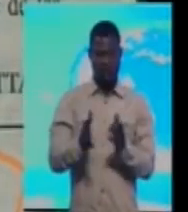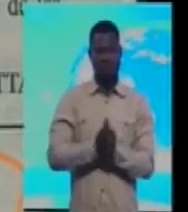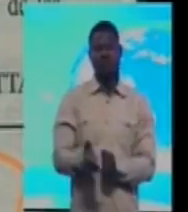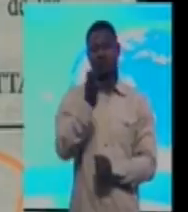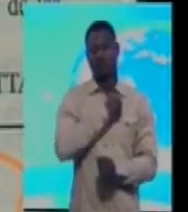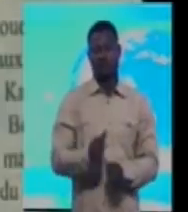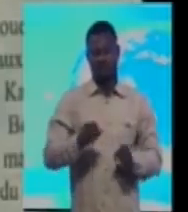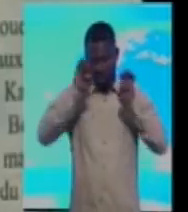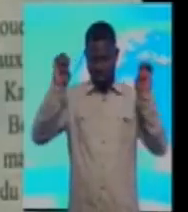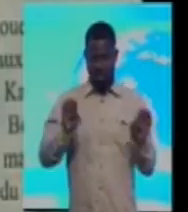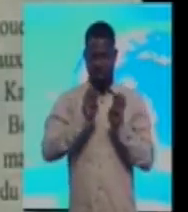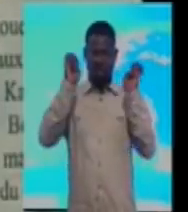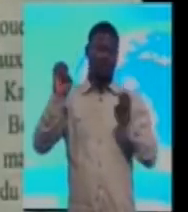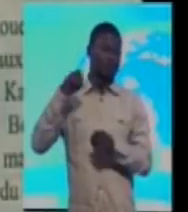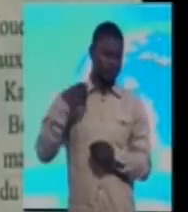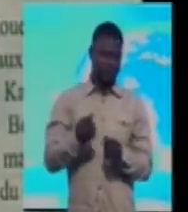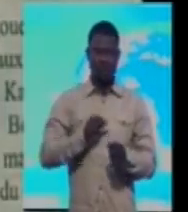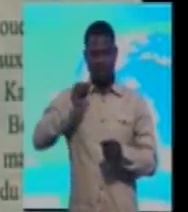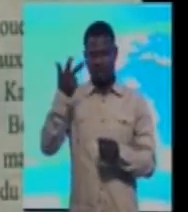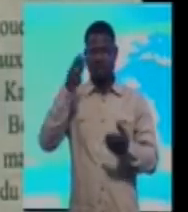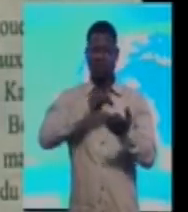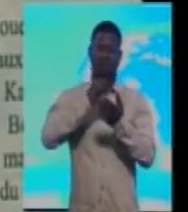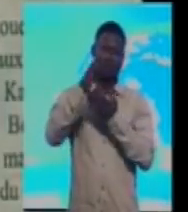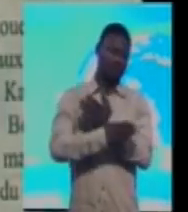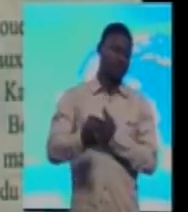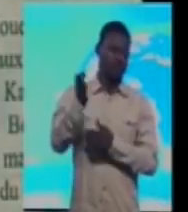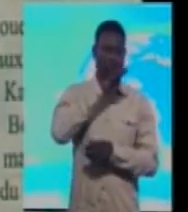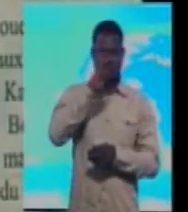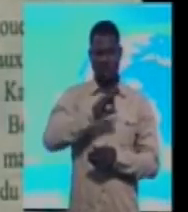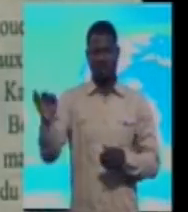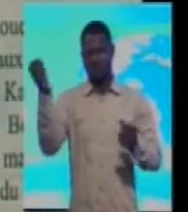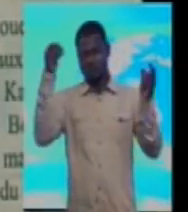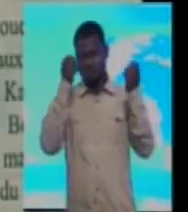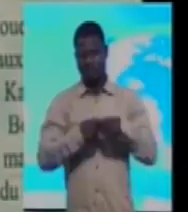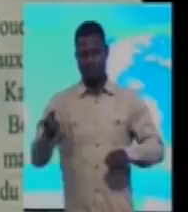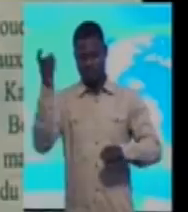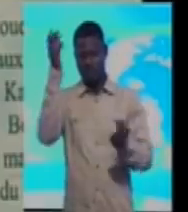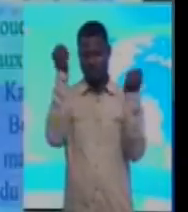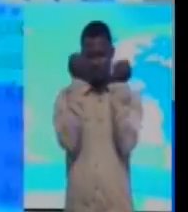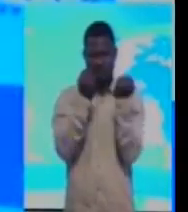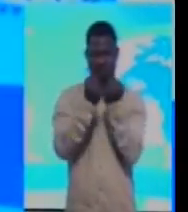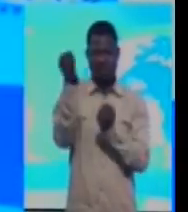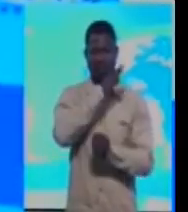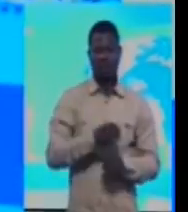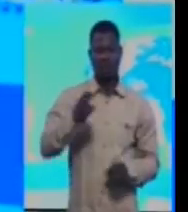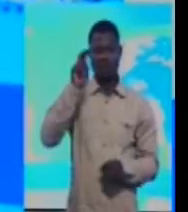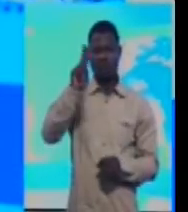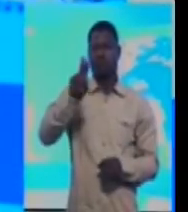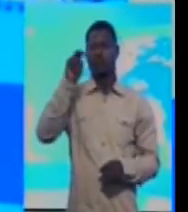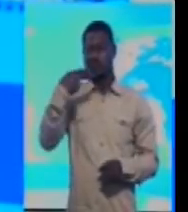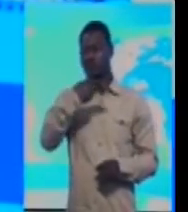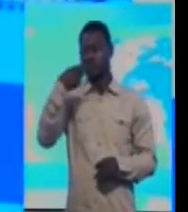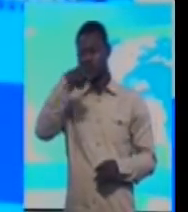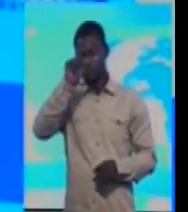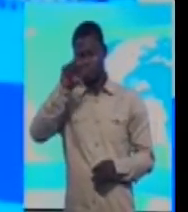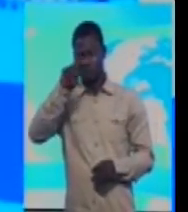novembre que le Burkina entre en lice contre l'Ouganda pour la première journée des éliminatoires. Et voilà